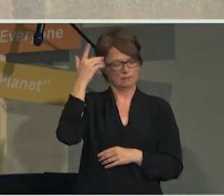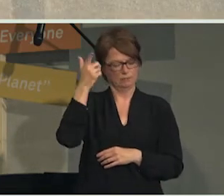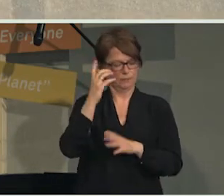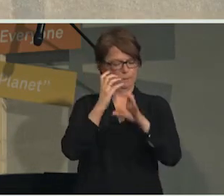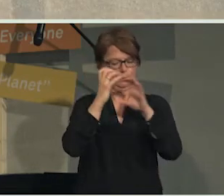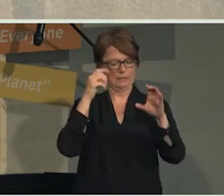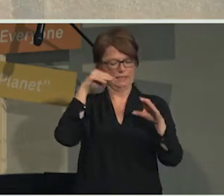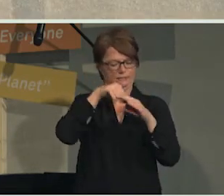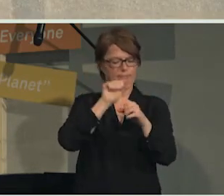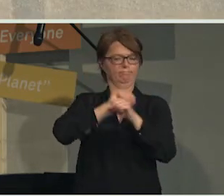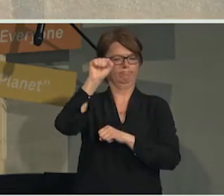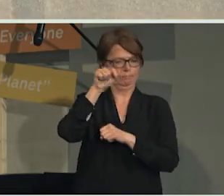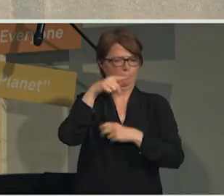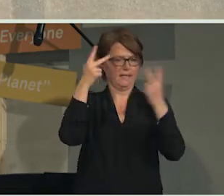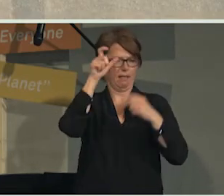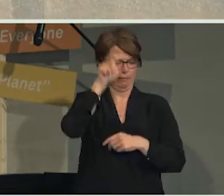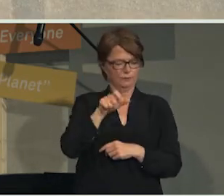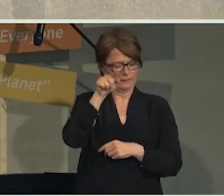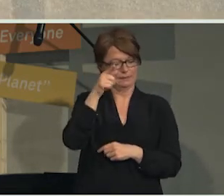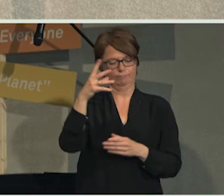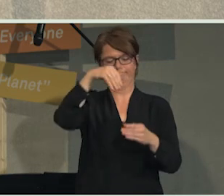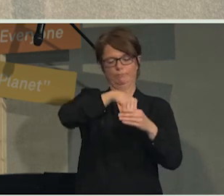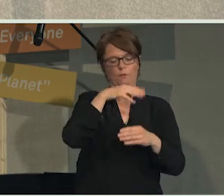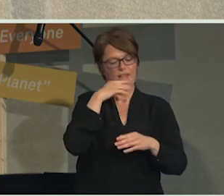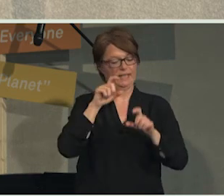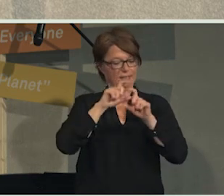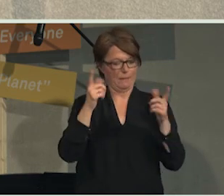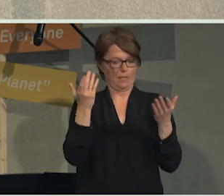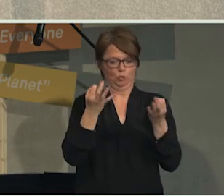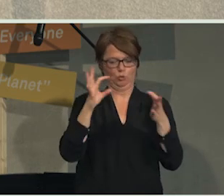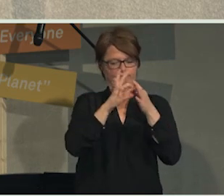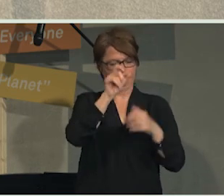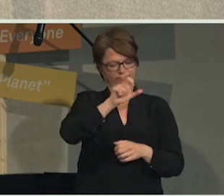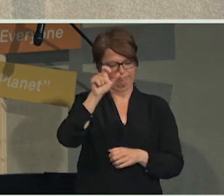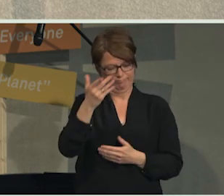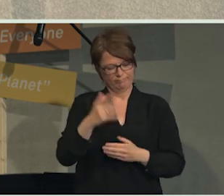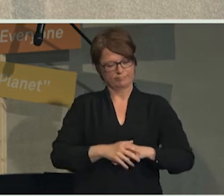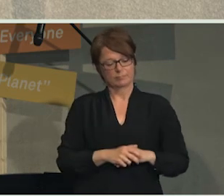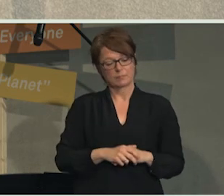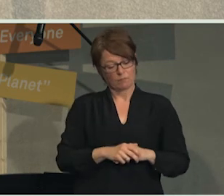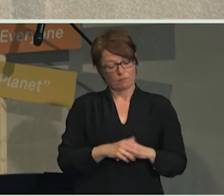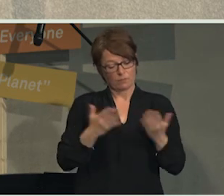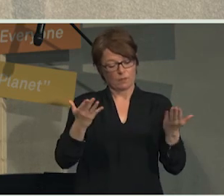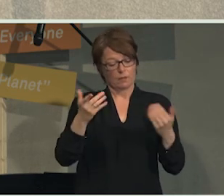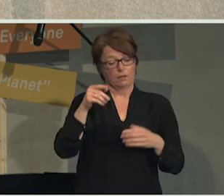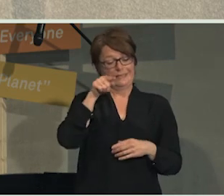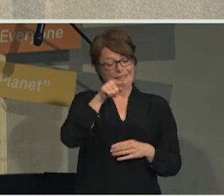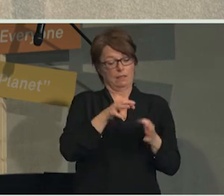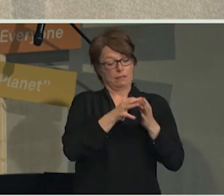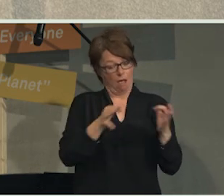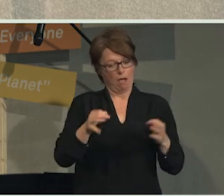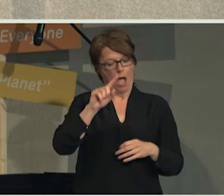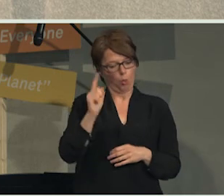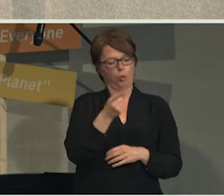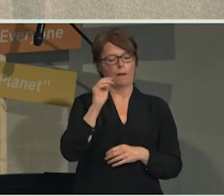gekämpft, ohne alle Früchte ihres Kampfes während ihrer Lebzeiten zu sehen. Auch für die